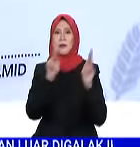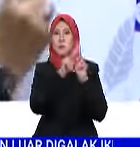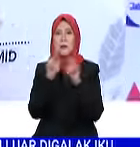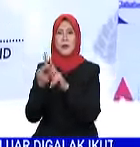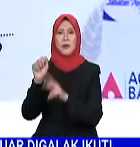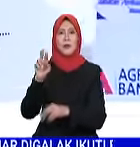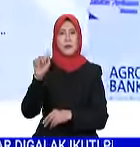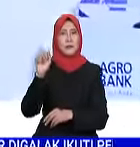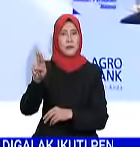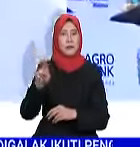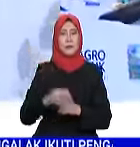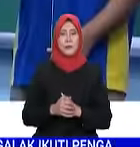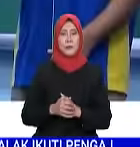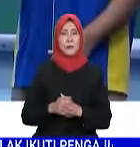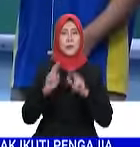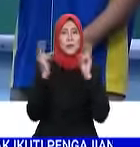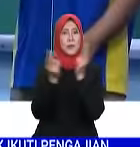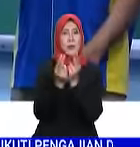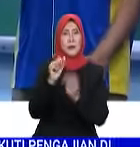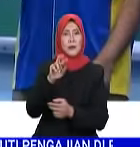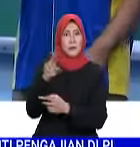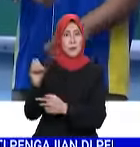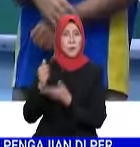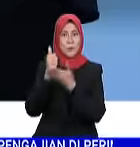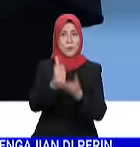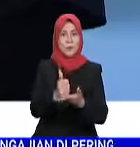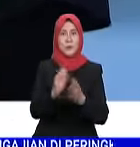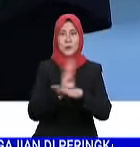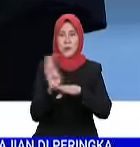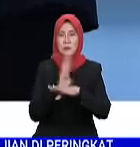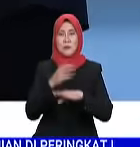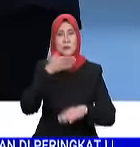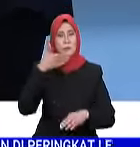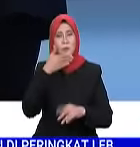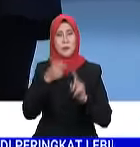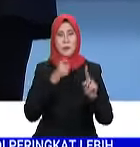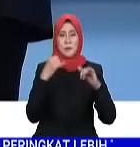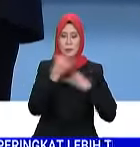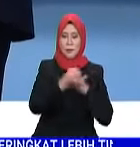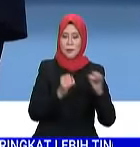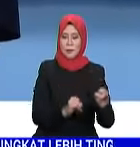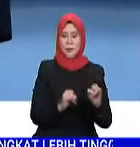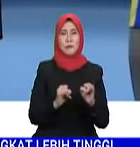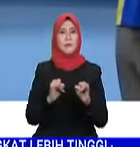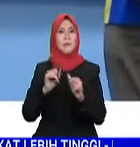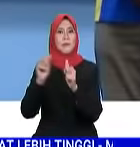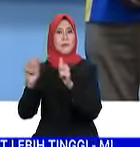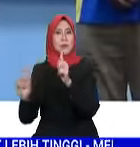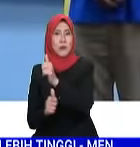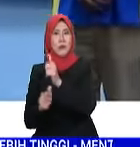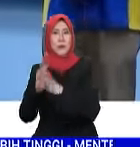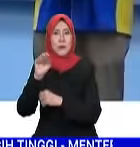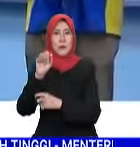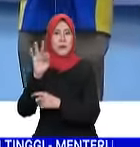Arau. Klinik usahawan agro dilaksanakan bagi membantu usahawan-usahawan muda melalui jabatan dan agensi di bawah MAFI menceburi